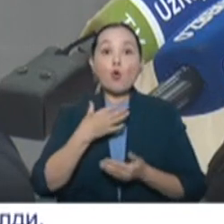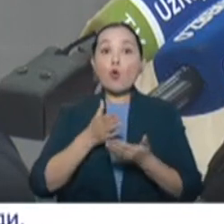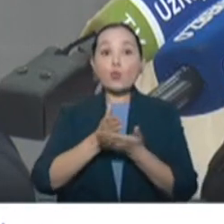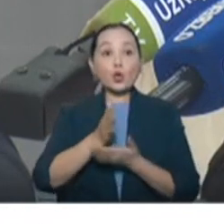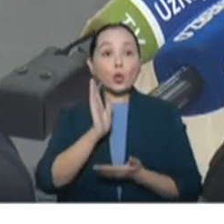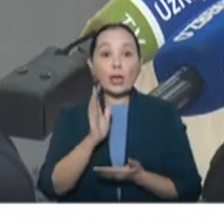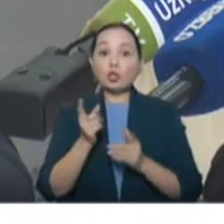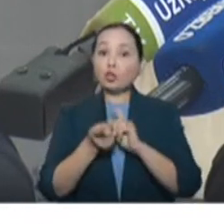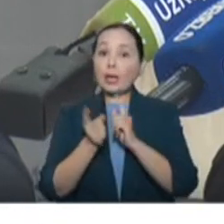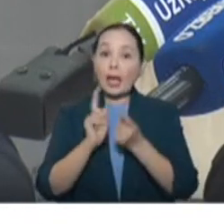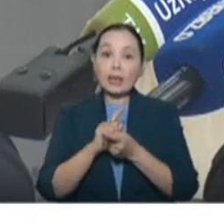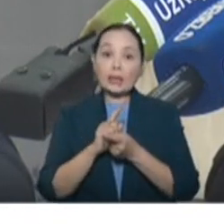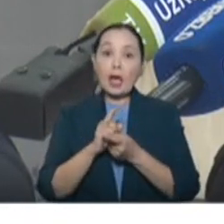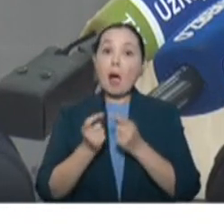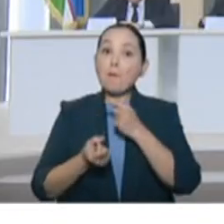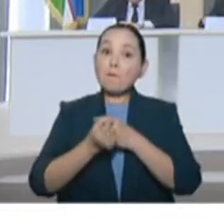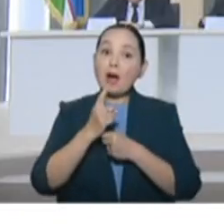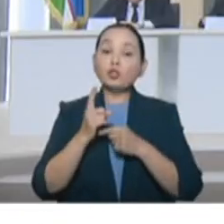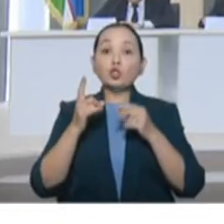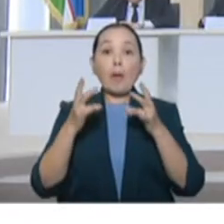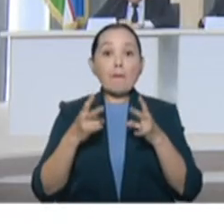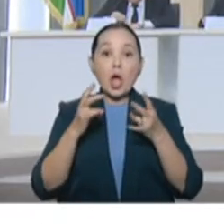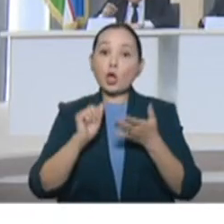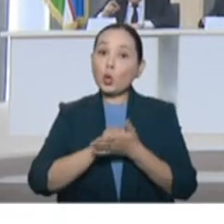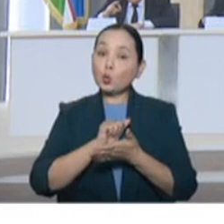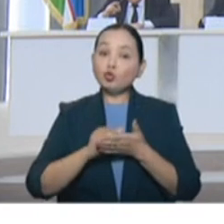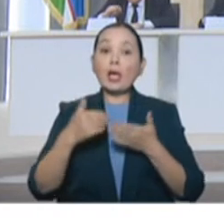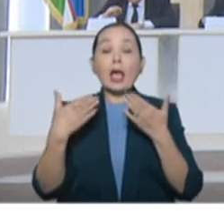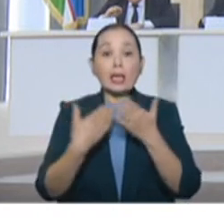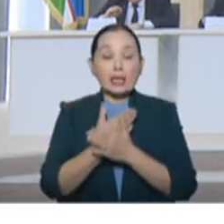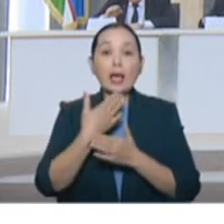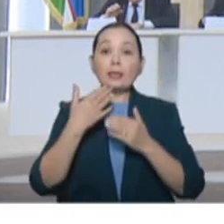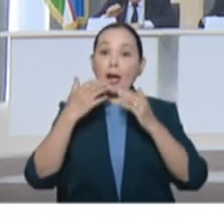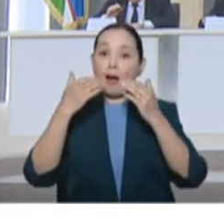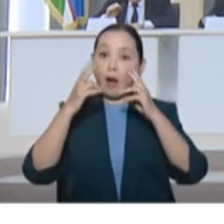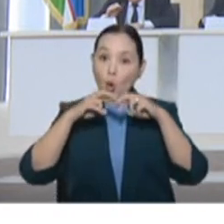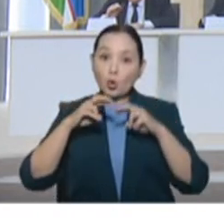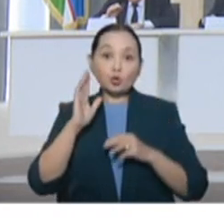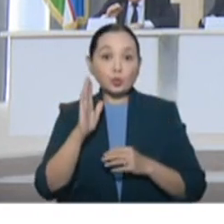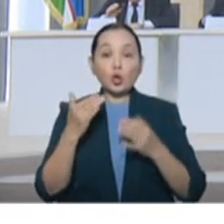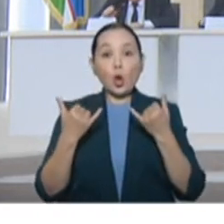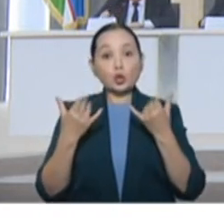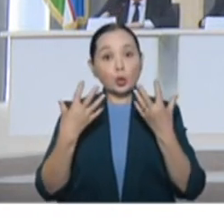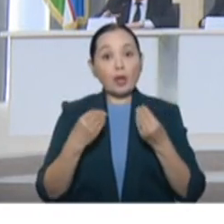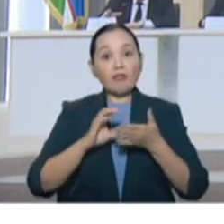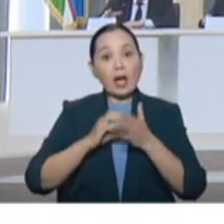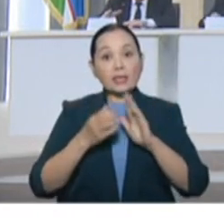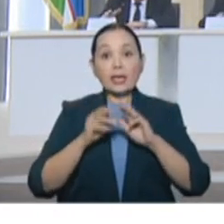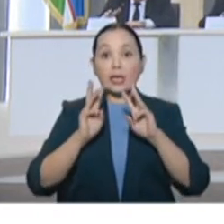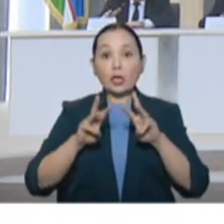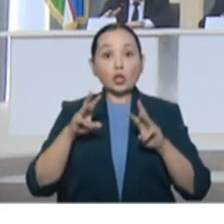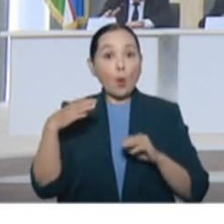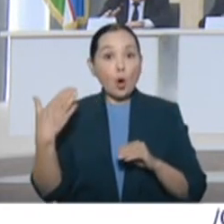yo'nalishlarda, ya'ni mavjud me'yoriy hujjatlarni yanada qayta ko'rib chiqishda hozirgi kunda vazirlik tomonidan